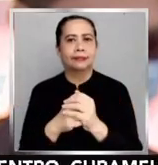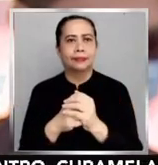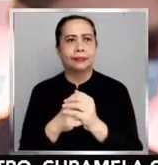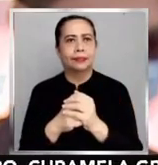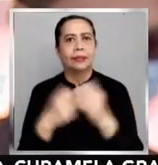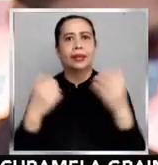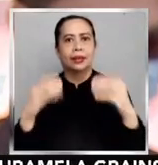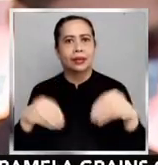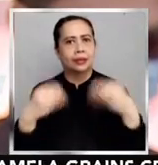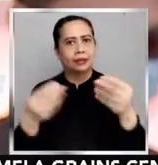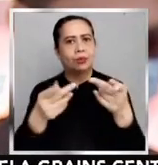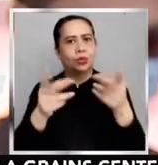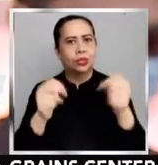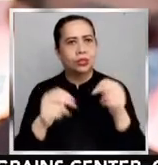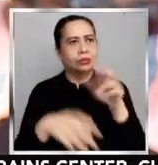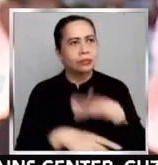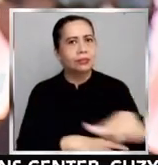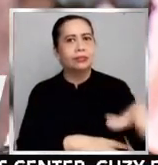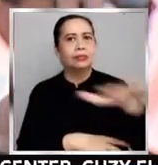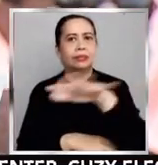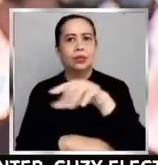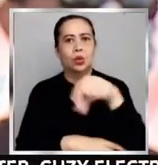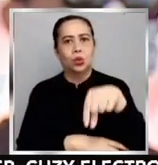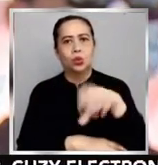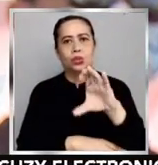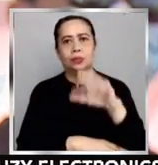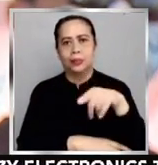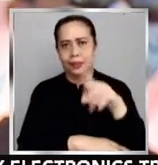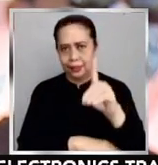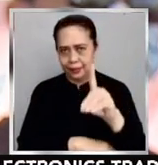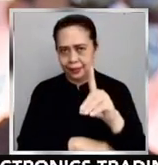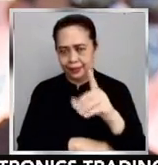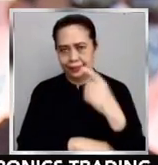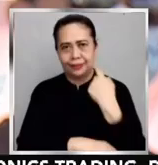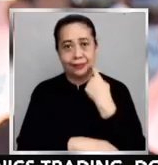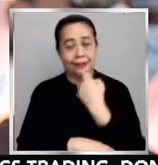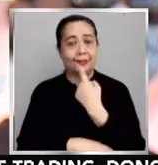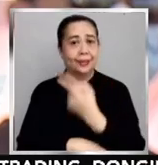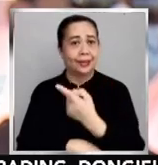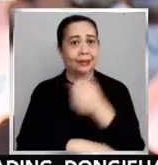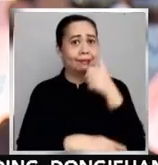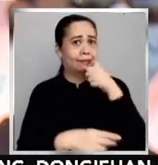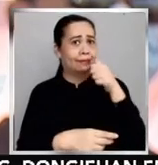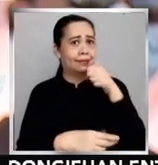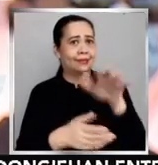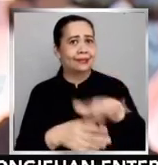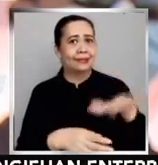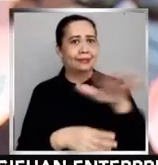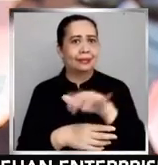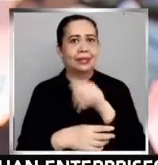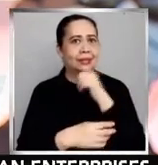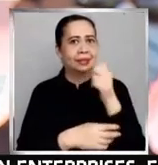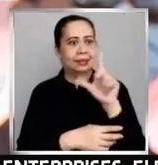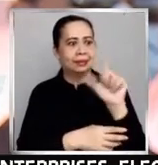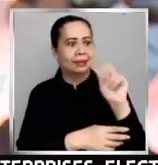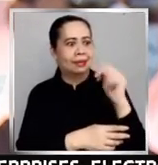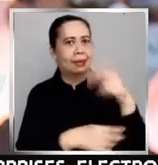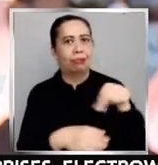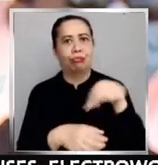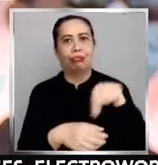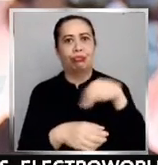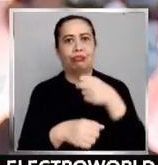positions across the QCPD. Sabi nga niya, ang mga babae dito hindi lang nagtitimpla ng kape.